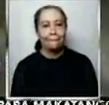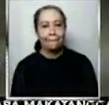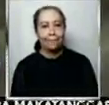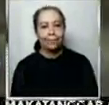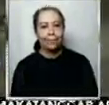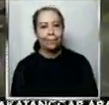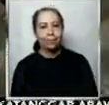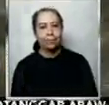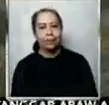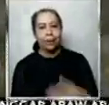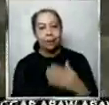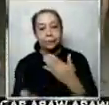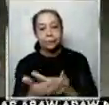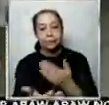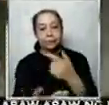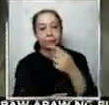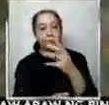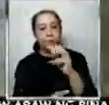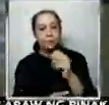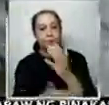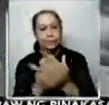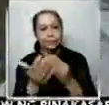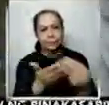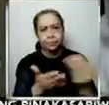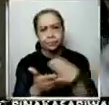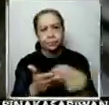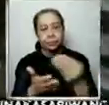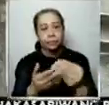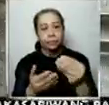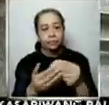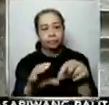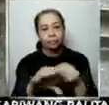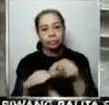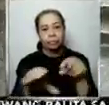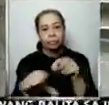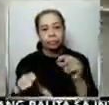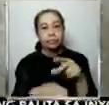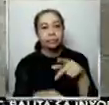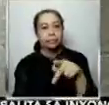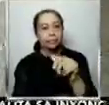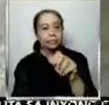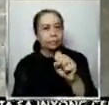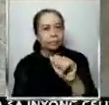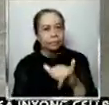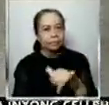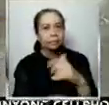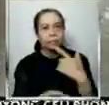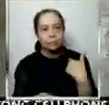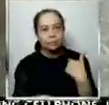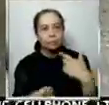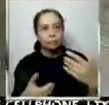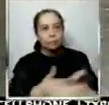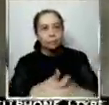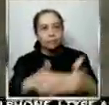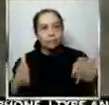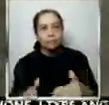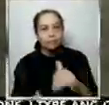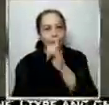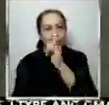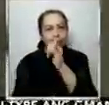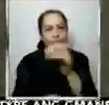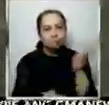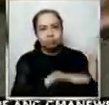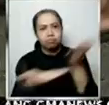Naabutan ng GMA News ang ilang mamimili sa isang supermarket sa Pasay City na kahong-kahong alak ang ikinakarga sa